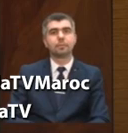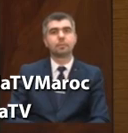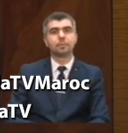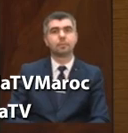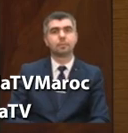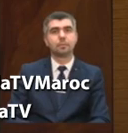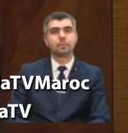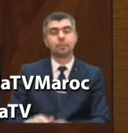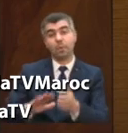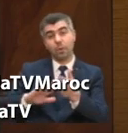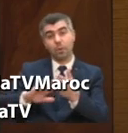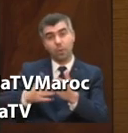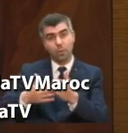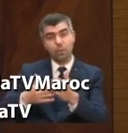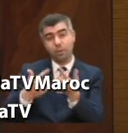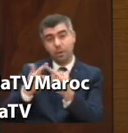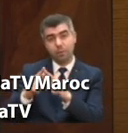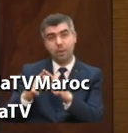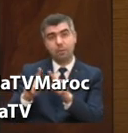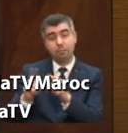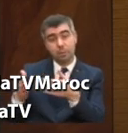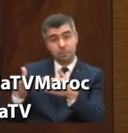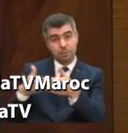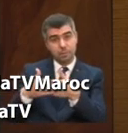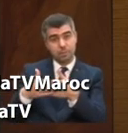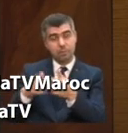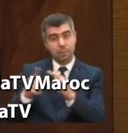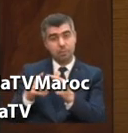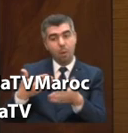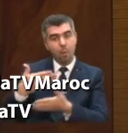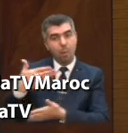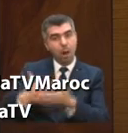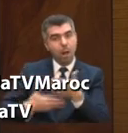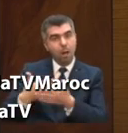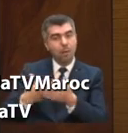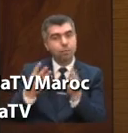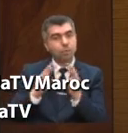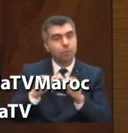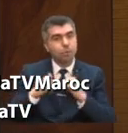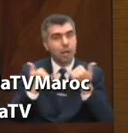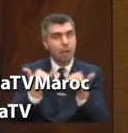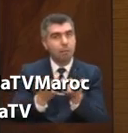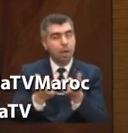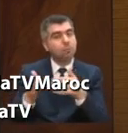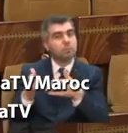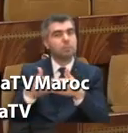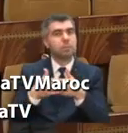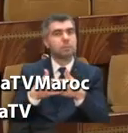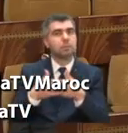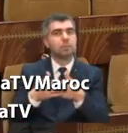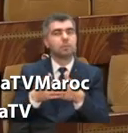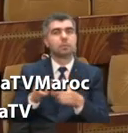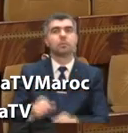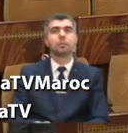اللي حدد جميع الأنشطة الاقتصادية اللي غلقت بقرارات إدارية. هذه غلقات ما عندها تشييد في الإغلاق